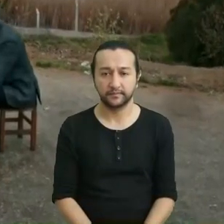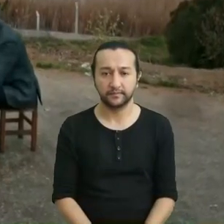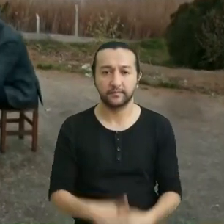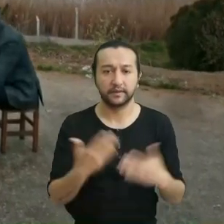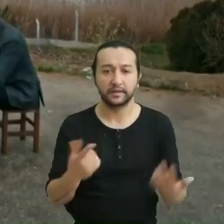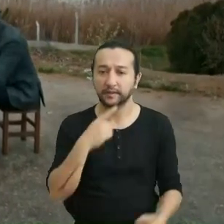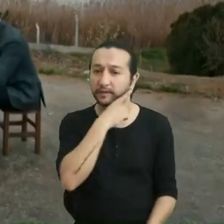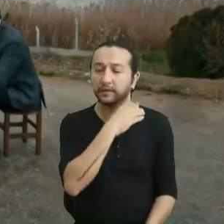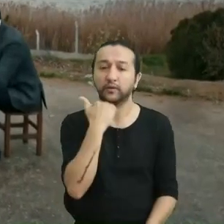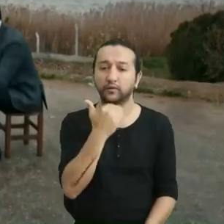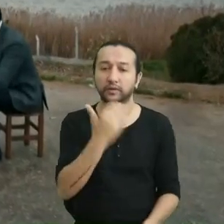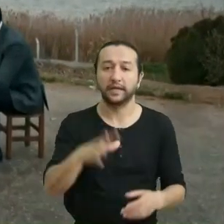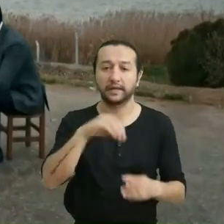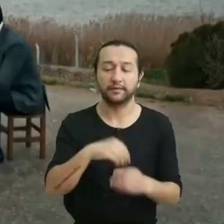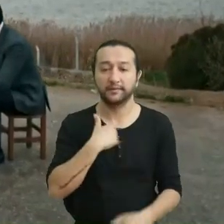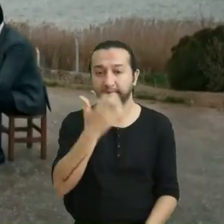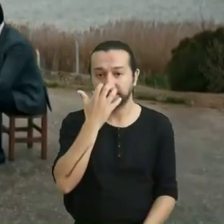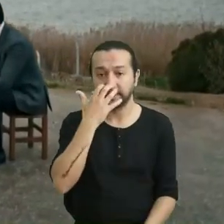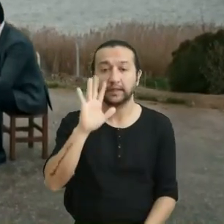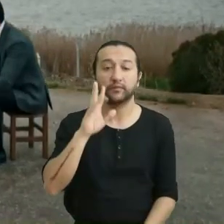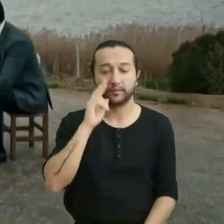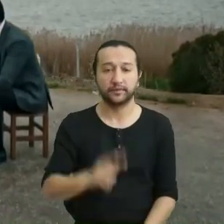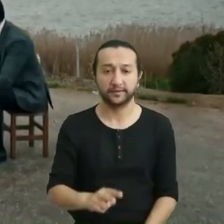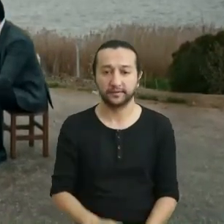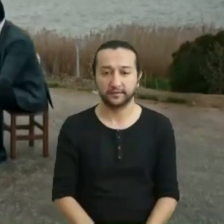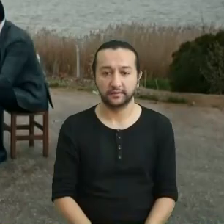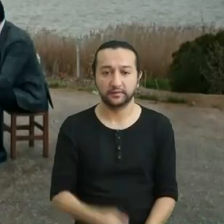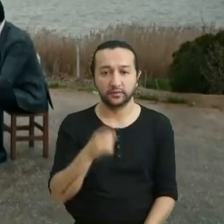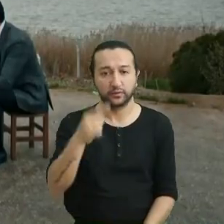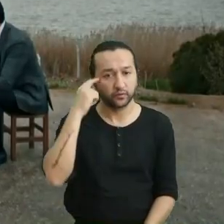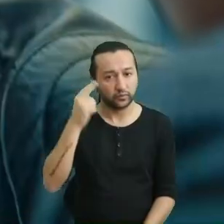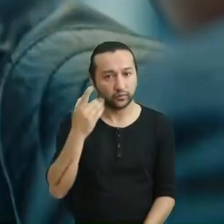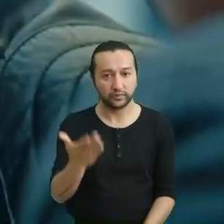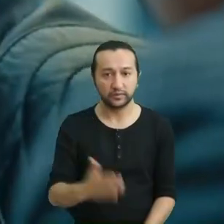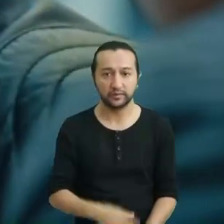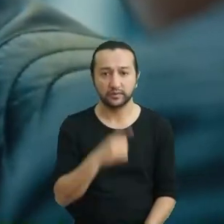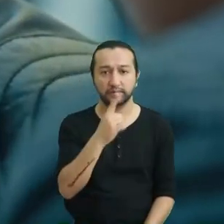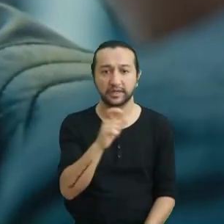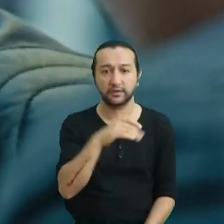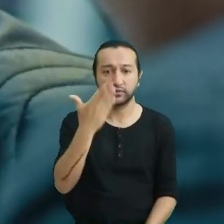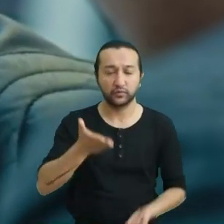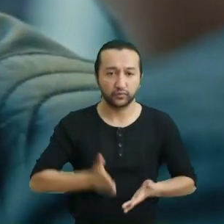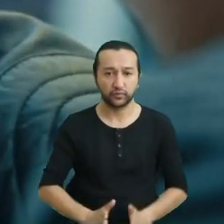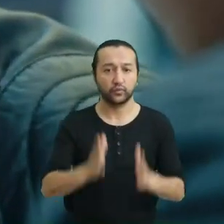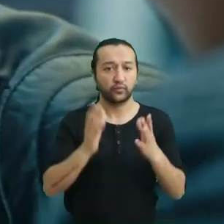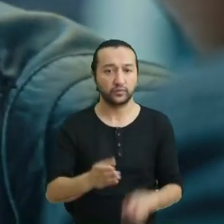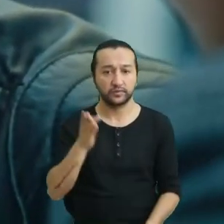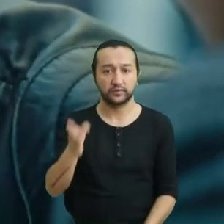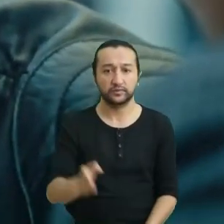Ben dayanamıyorum bunlara ya. Bekleyemiyorum artık. Düşünsene ya, bir ay sonra çocuğu